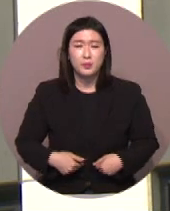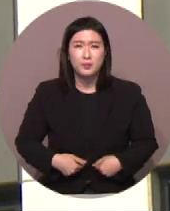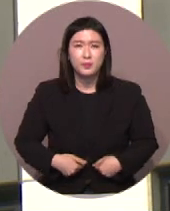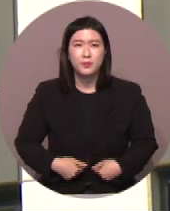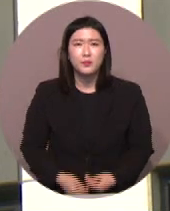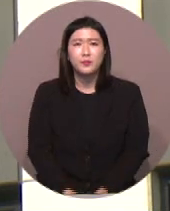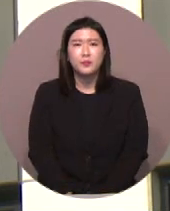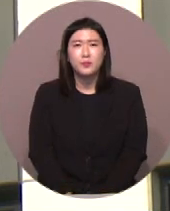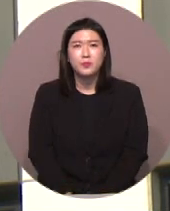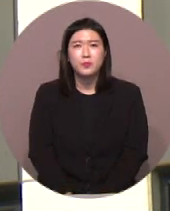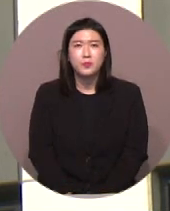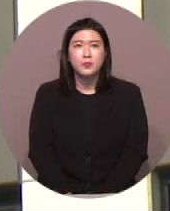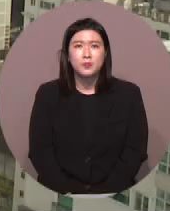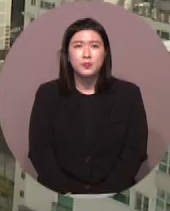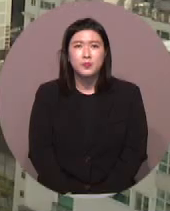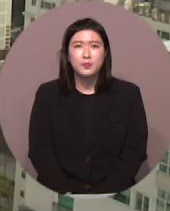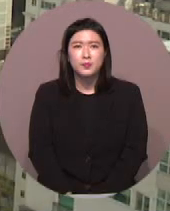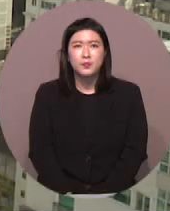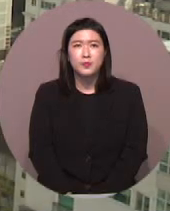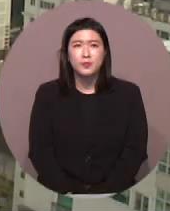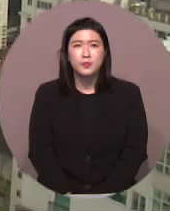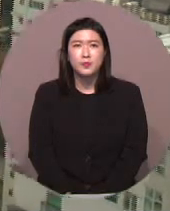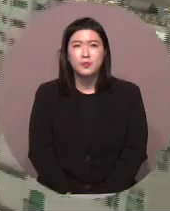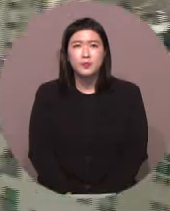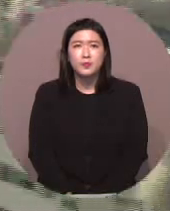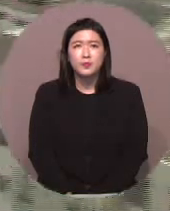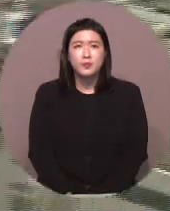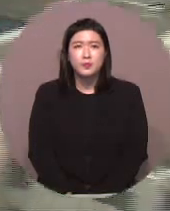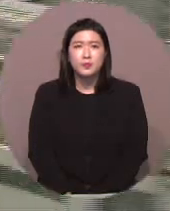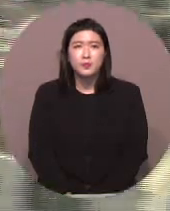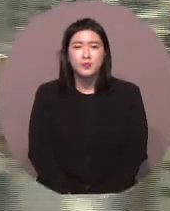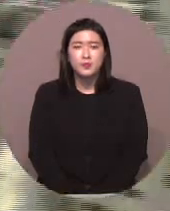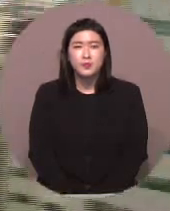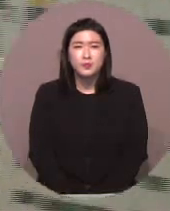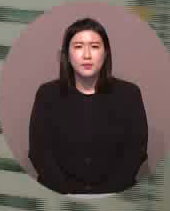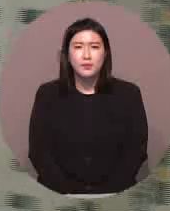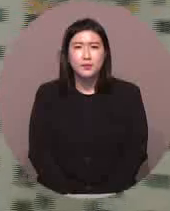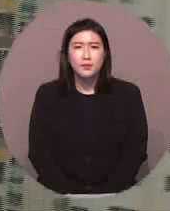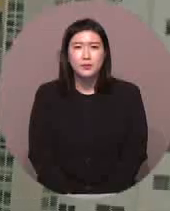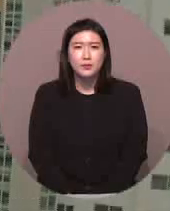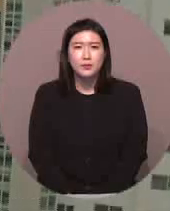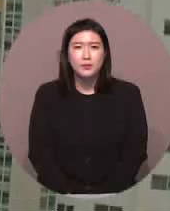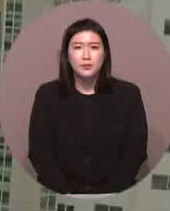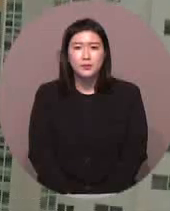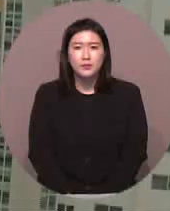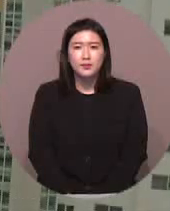세심한 정책과 속도 조절이 필요해 보입니다. MBC 뉴스 김지혜입니다.